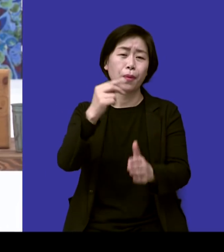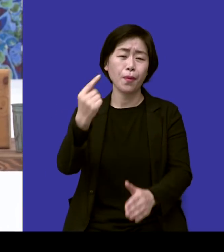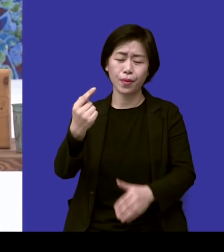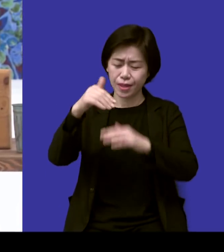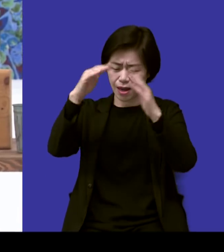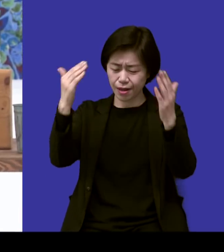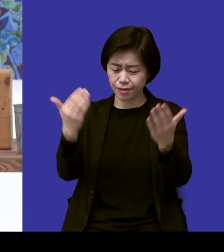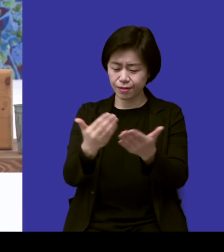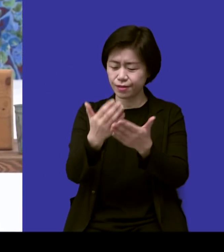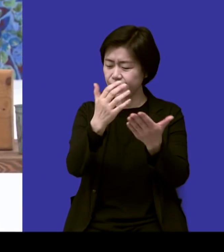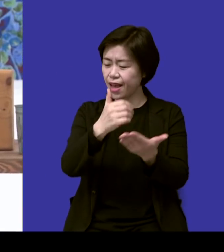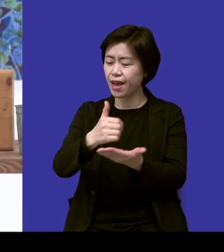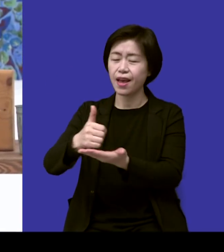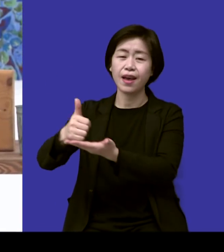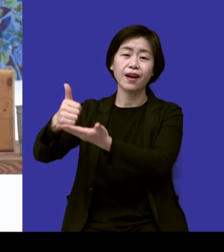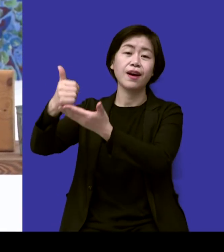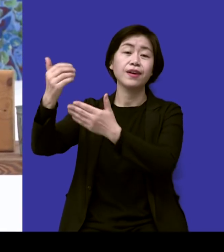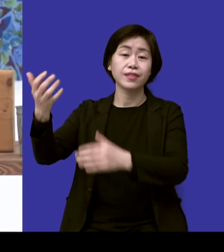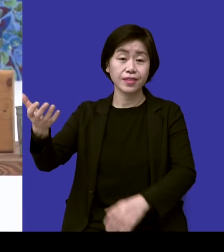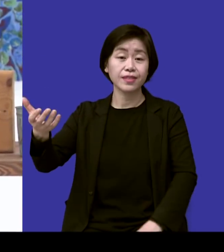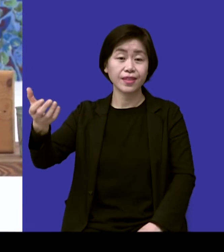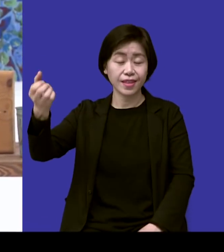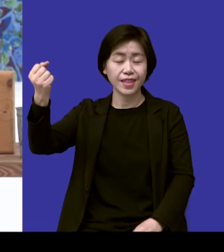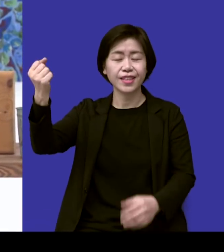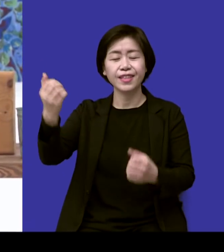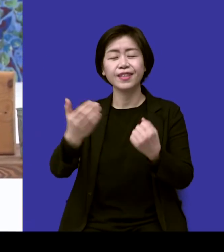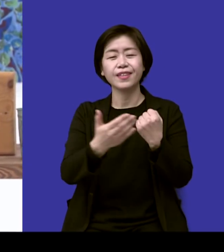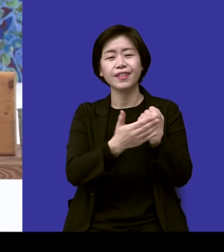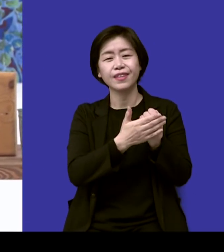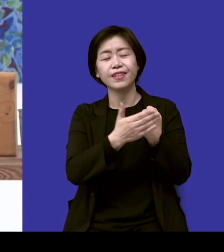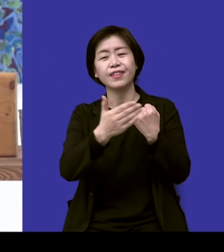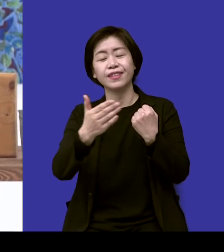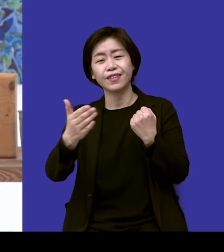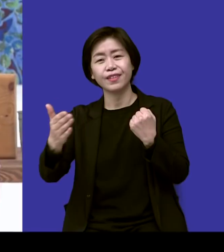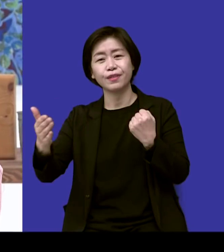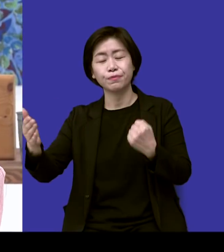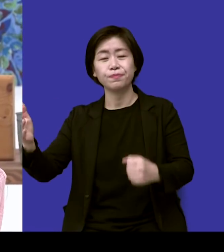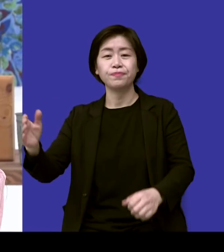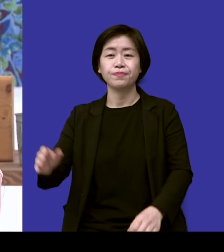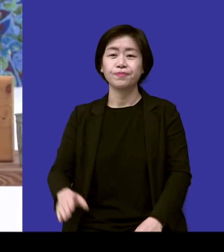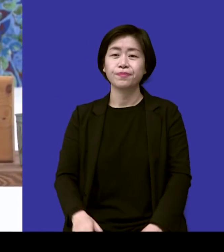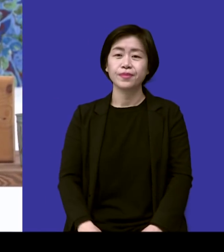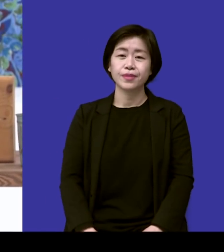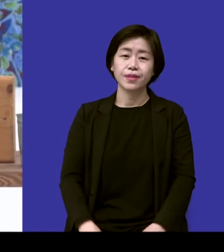호흡마저도 다 주의 것이니